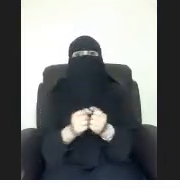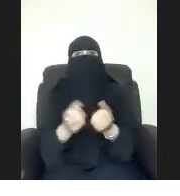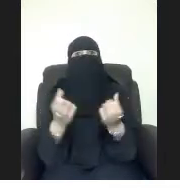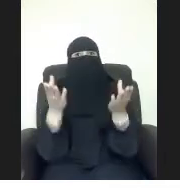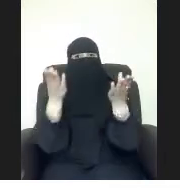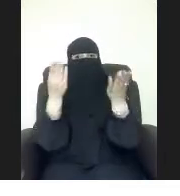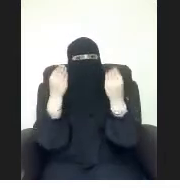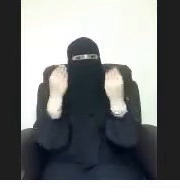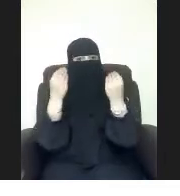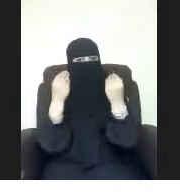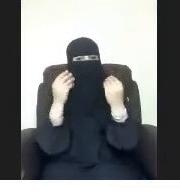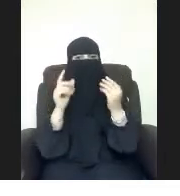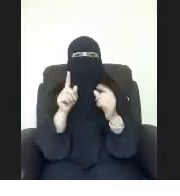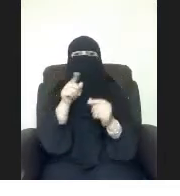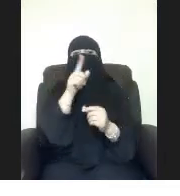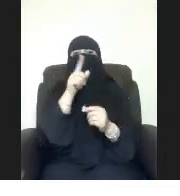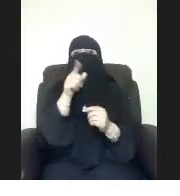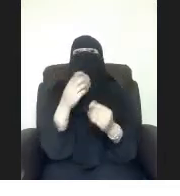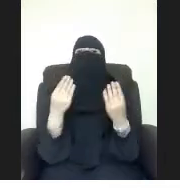وتعلمهم.